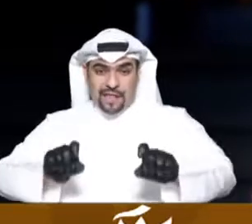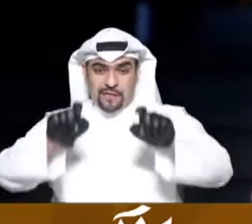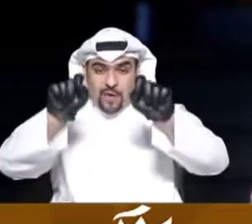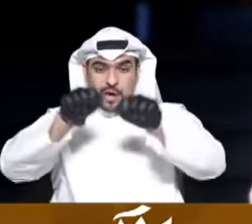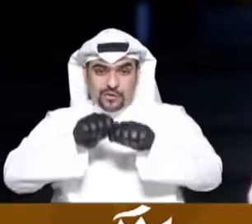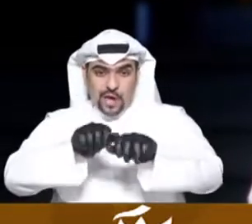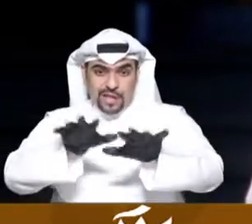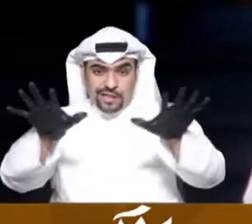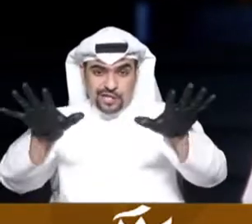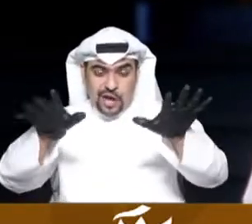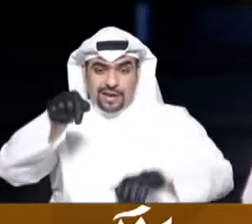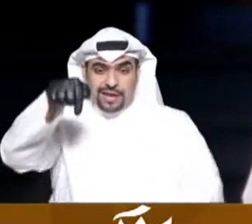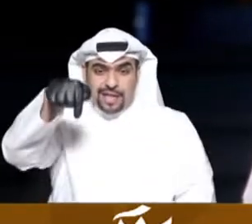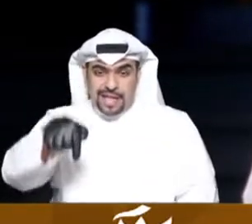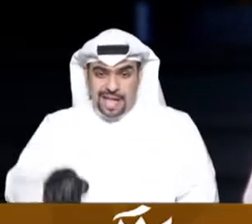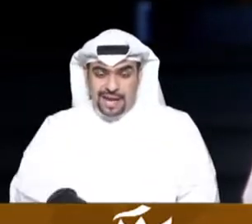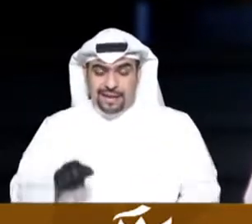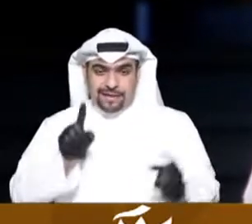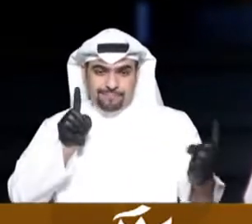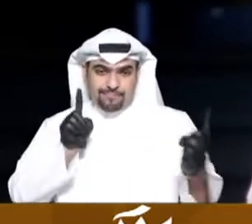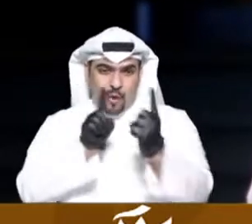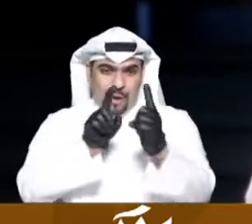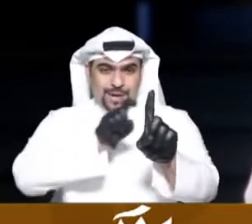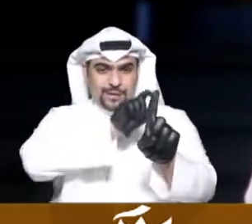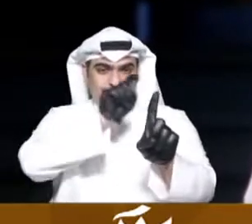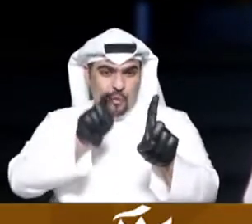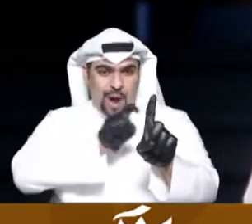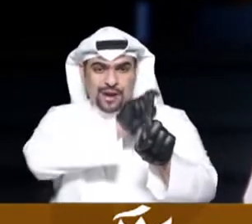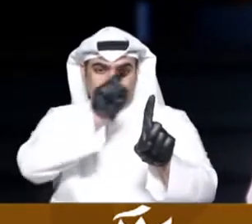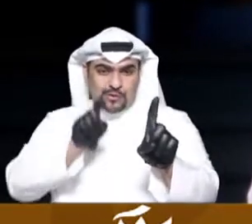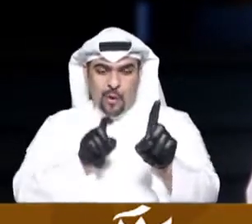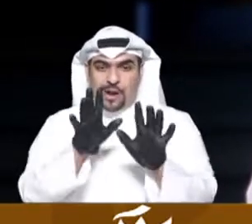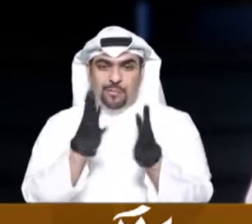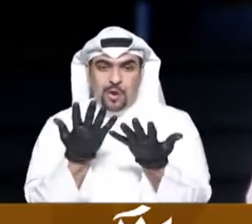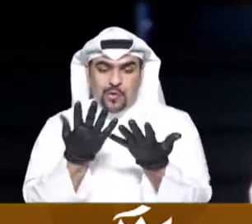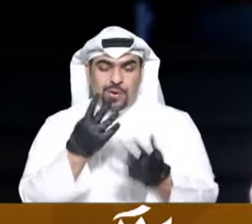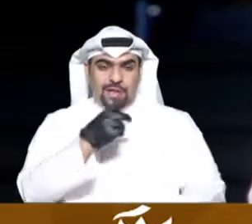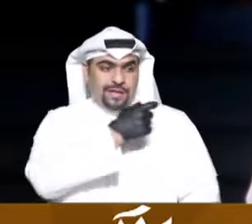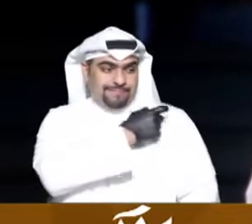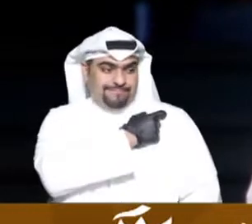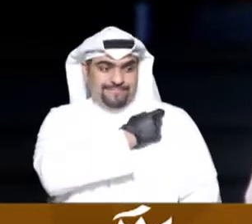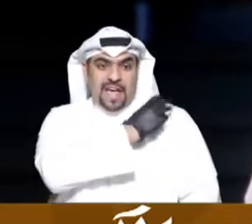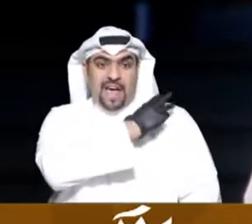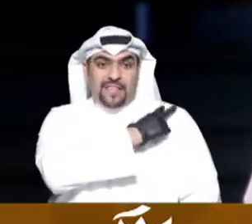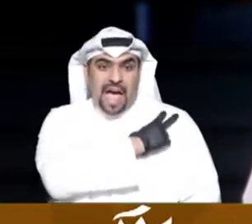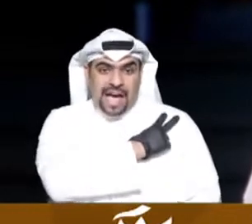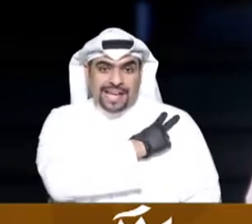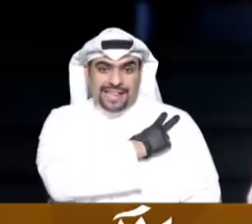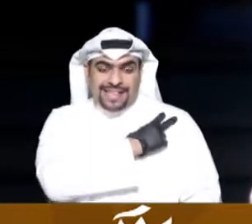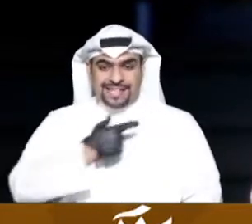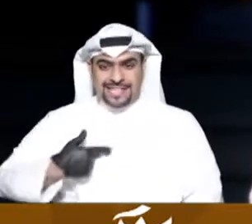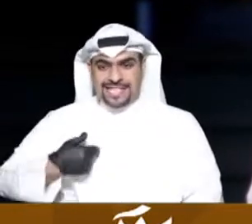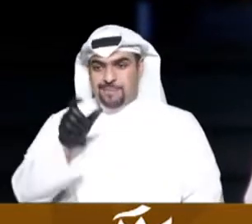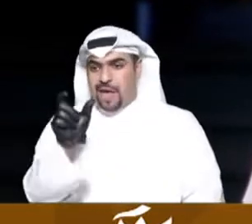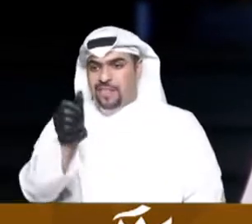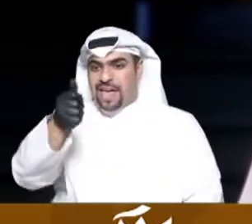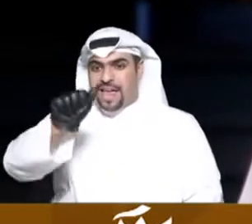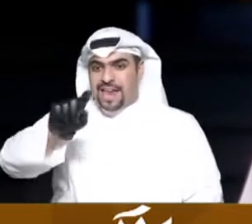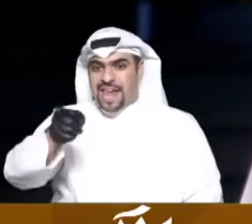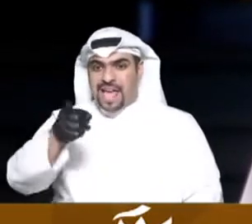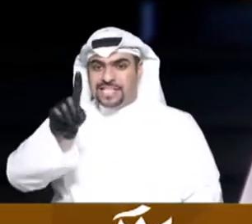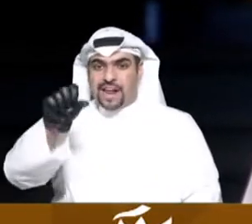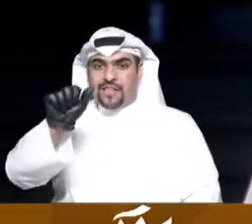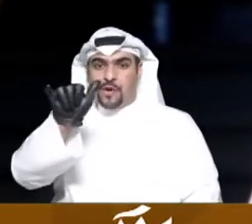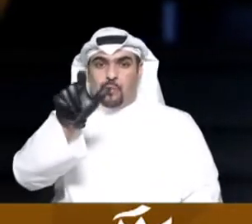هذه الجهود نتعرف عليه مع ضيفنا اليوم العقيد ناصر بصليب، مدير إدارة الإعلام الأمني في وزارة الداخلية. حياك الله